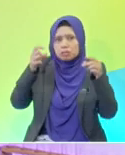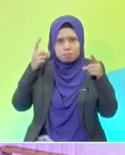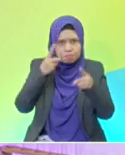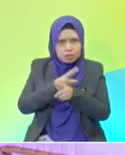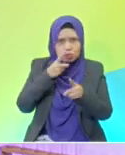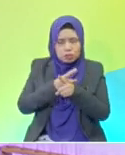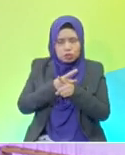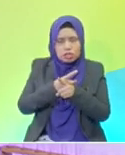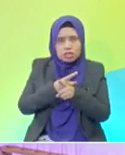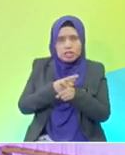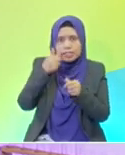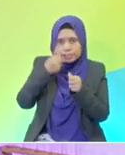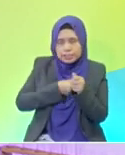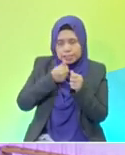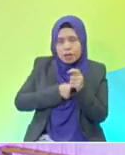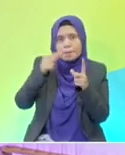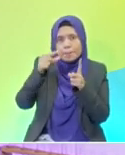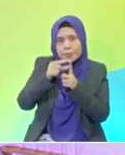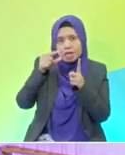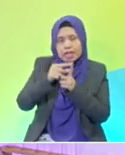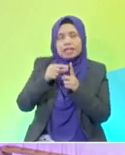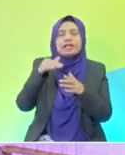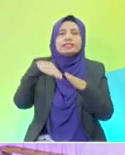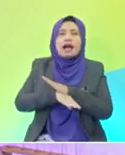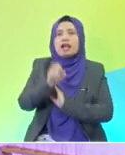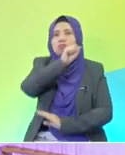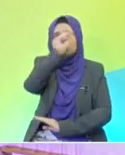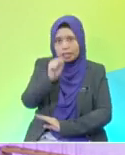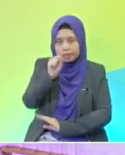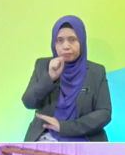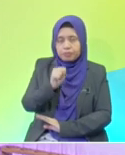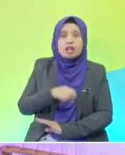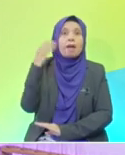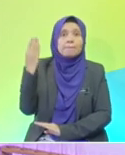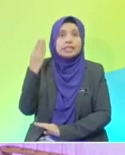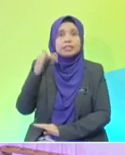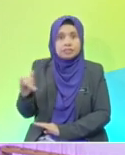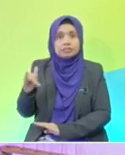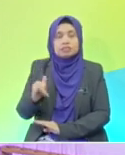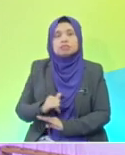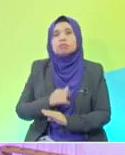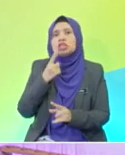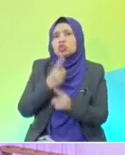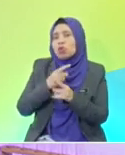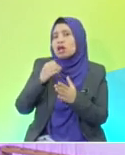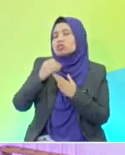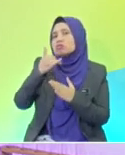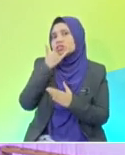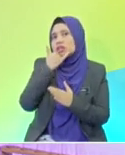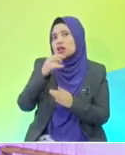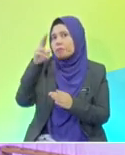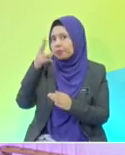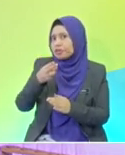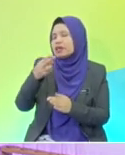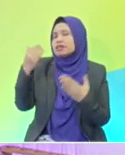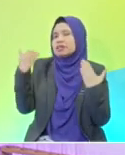patah-patah perkataan di dalam setiap soal mana dia kebiasaannya soalnya betul salah hanya satu